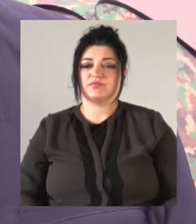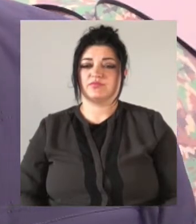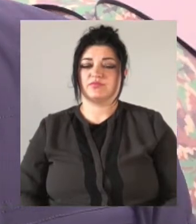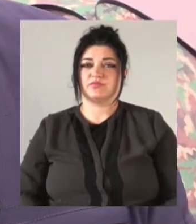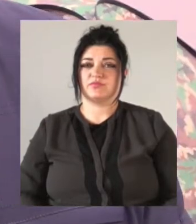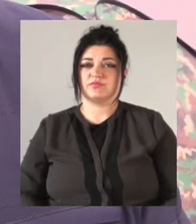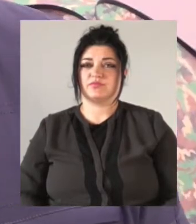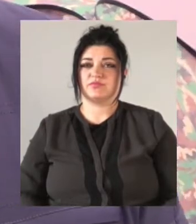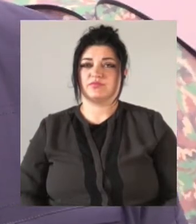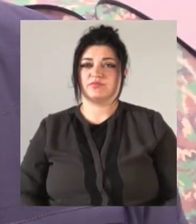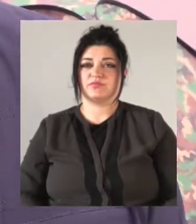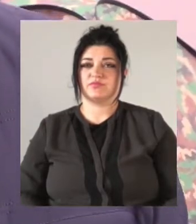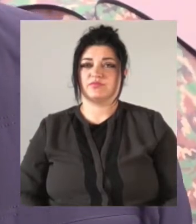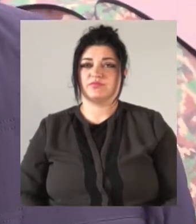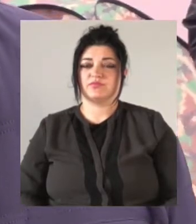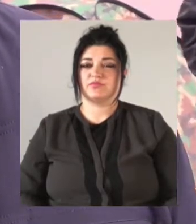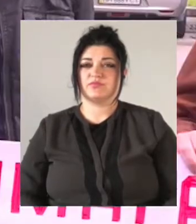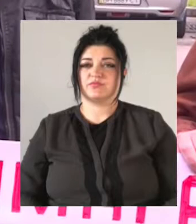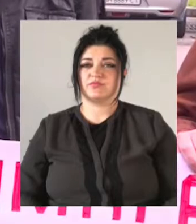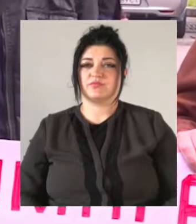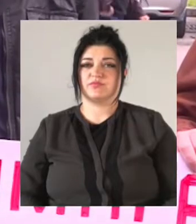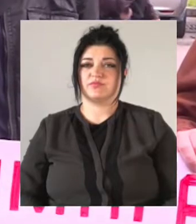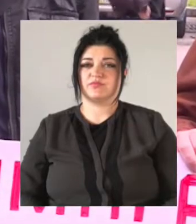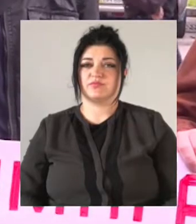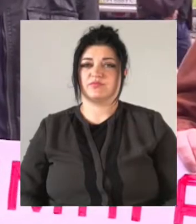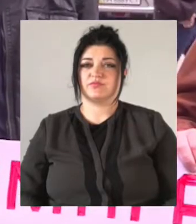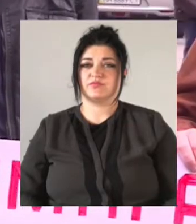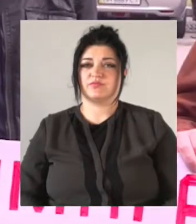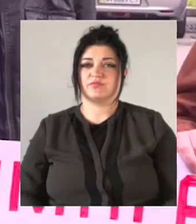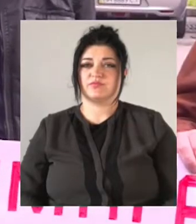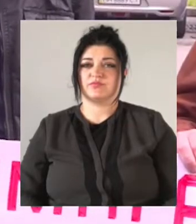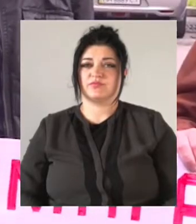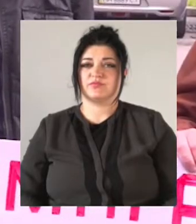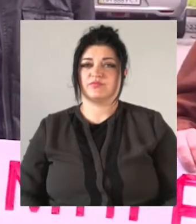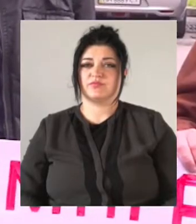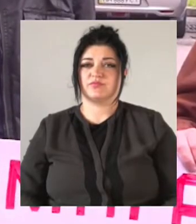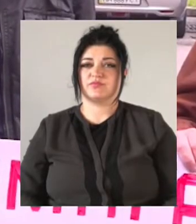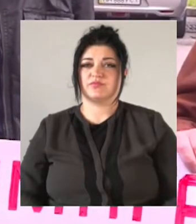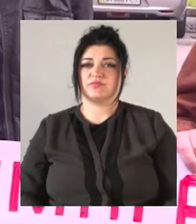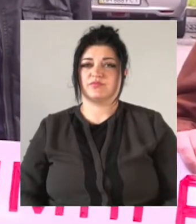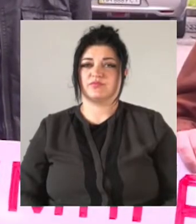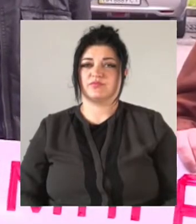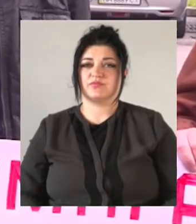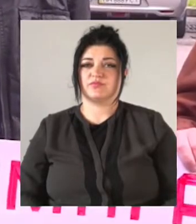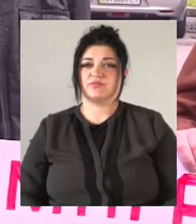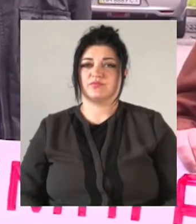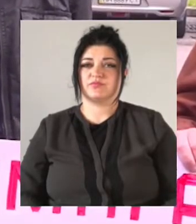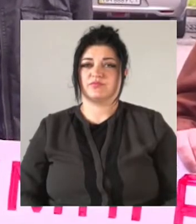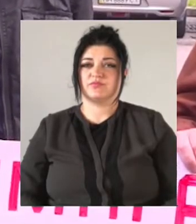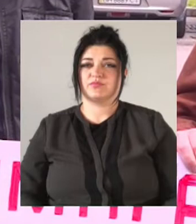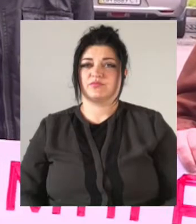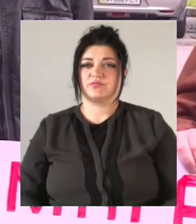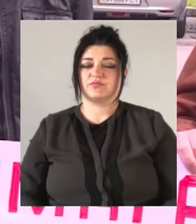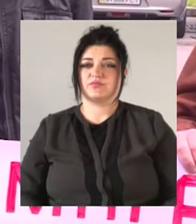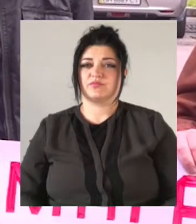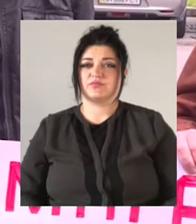потім відповідні нові письма нас відміняли. К сожалению, по сьогоднішній день наша обласна адміністрація так і не